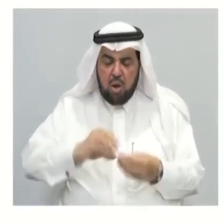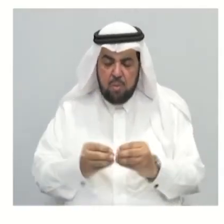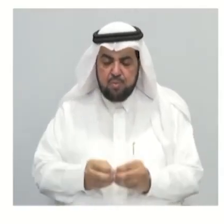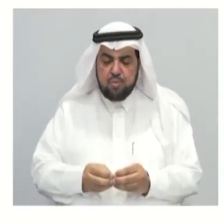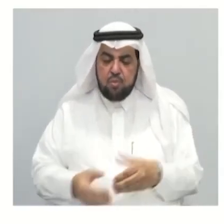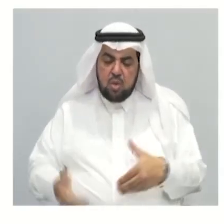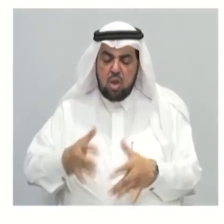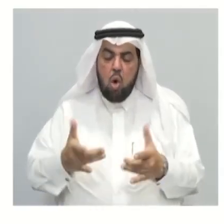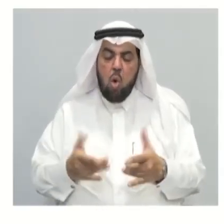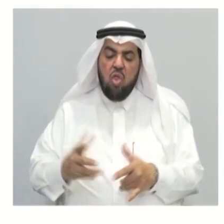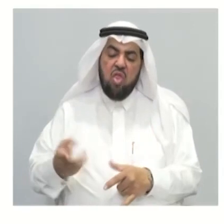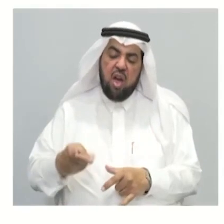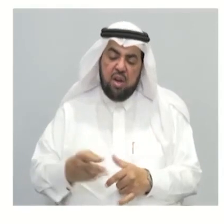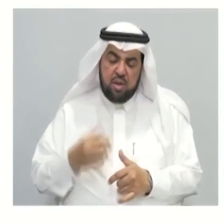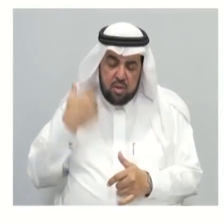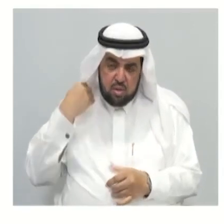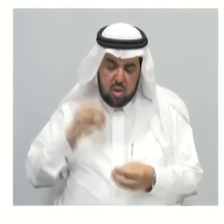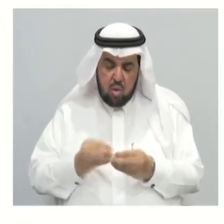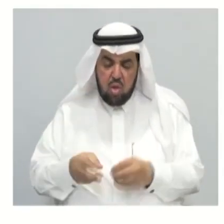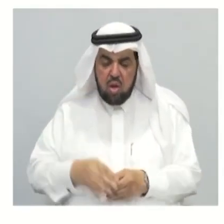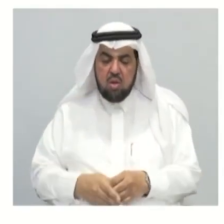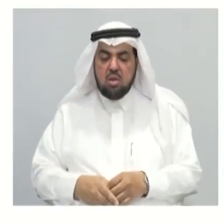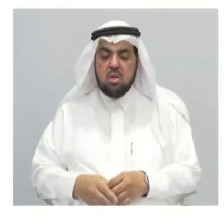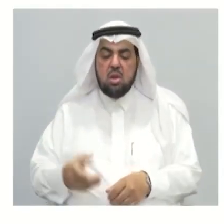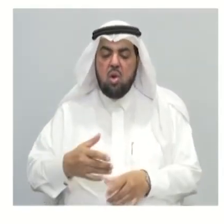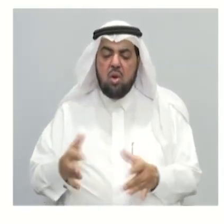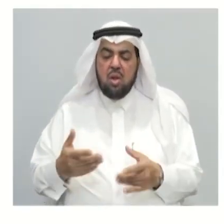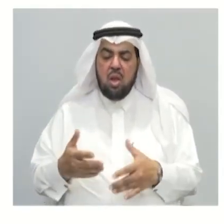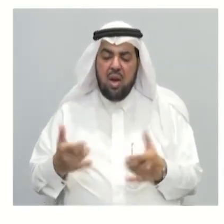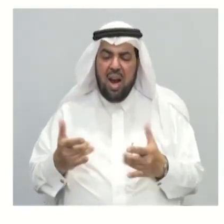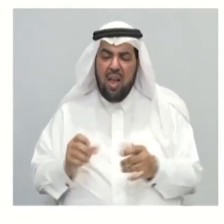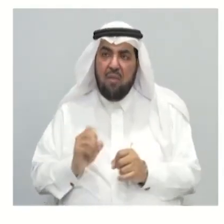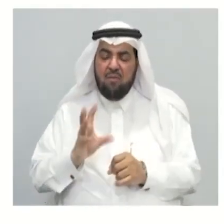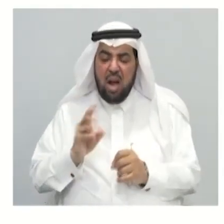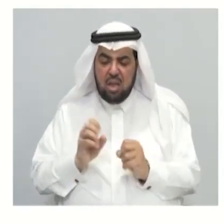نضيف لون اخر اتفقنا ان نضيف اللون الاخضر